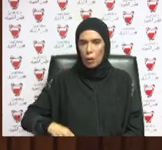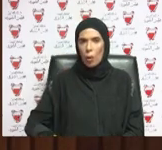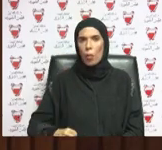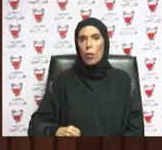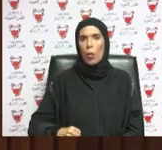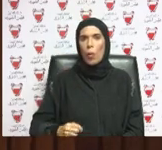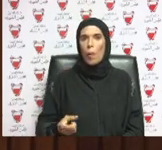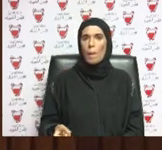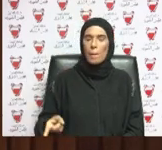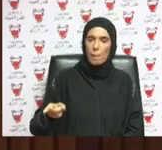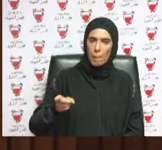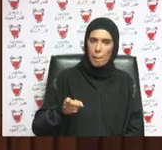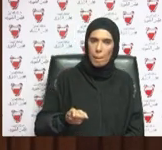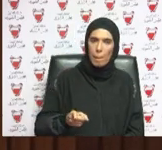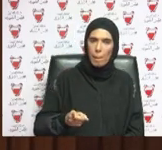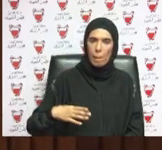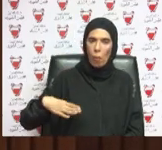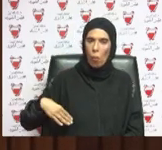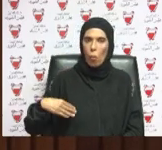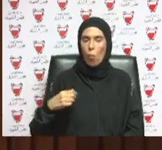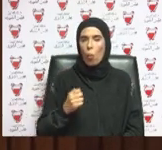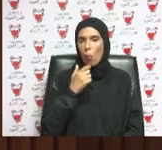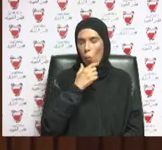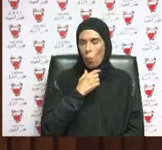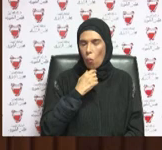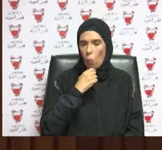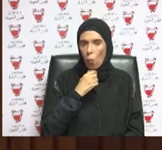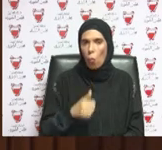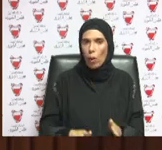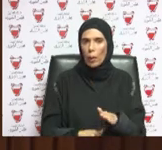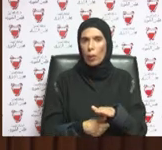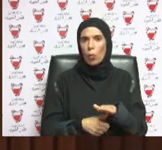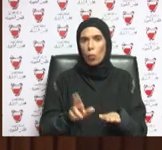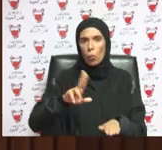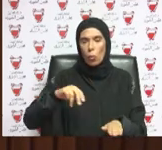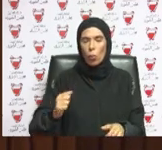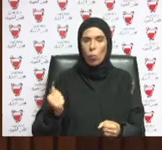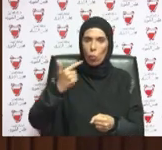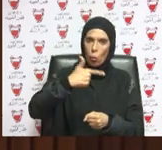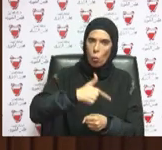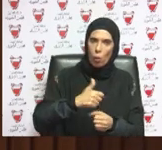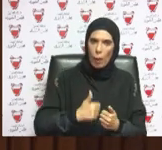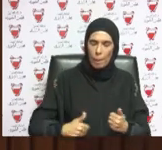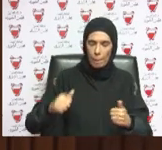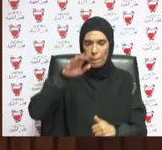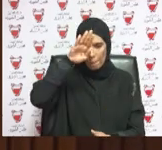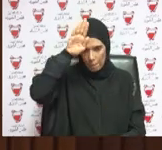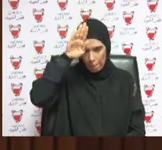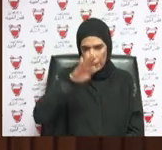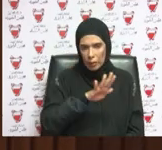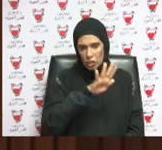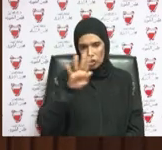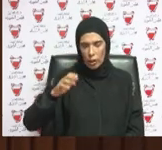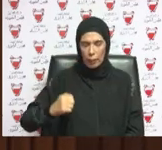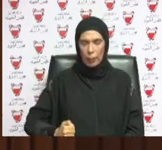وإلى صاحب السمو الملكي ولي العهد الأمين وإلى كافة أفراد العائلة المالكة وجميع عموم أهل